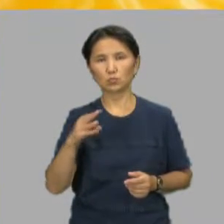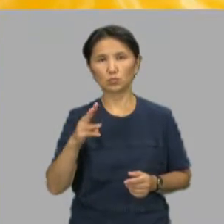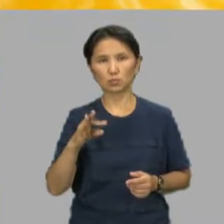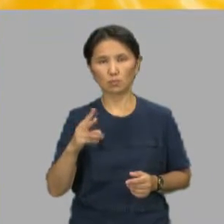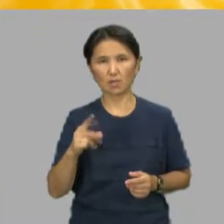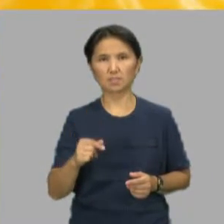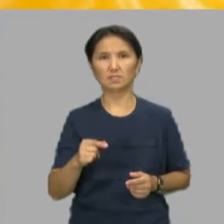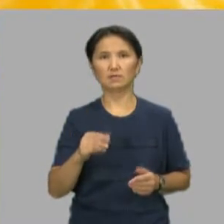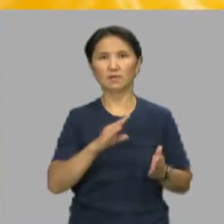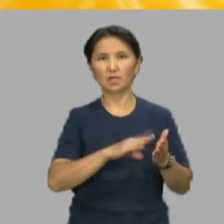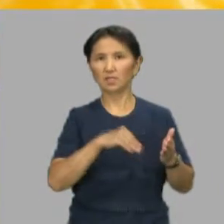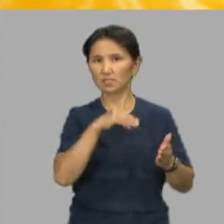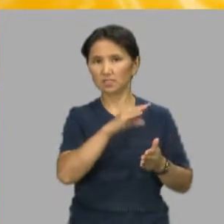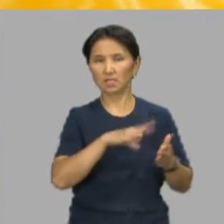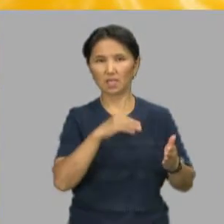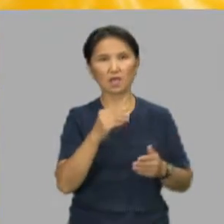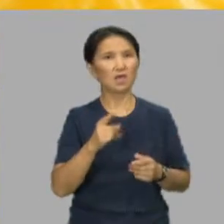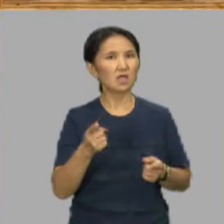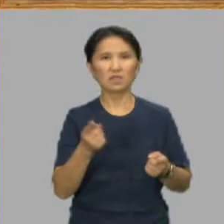не совпадает.